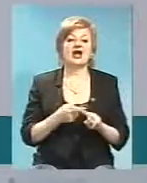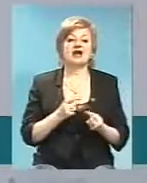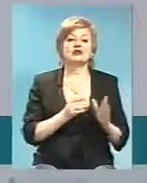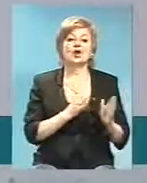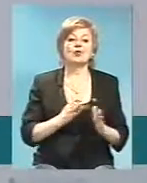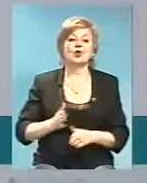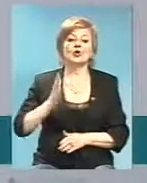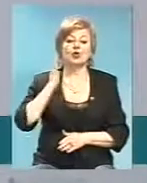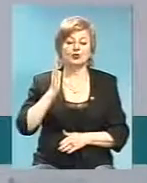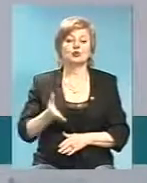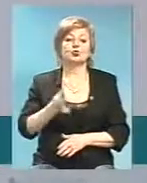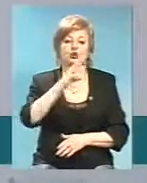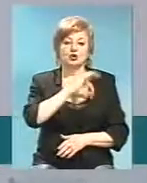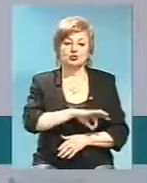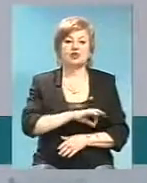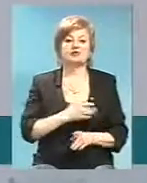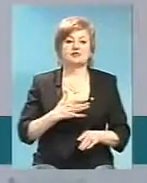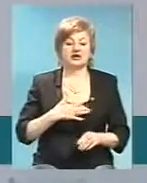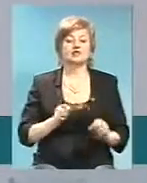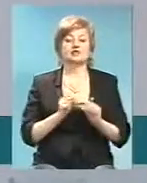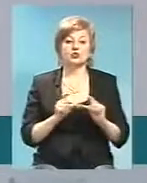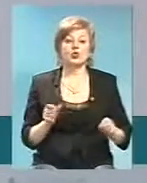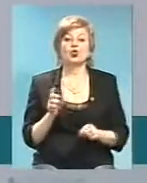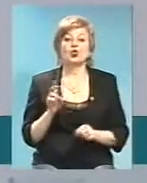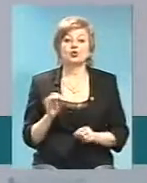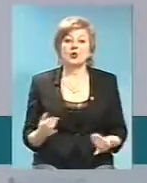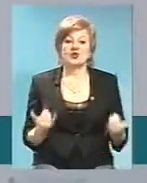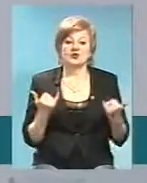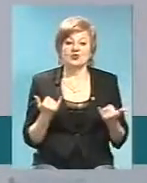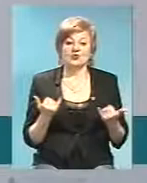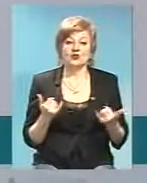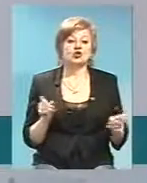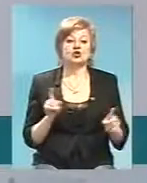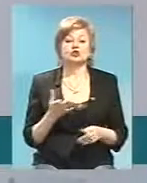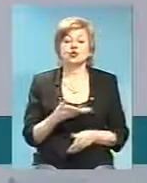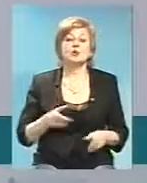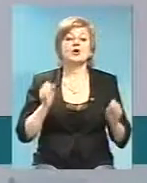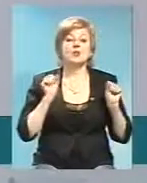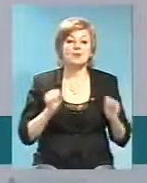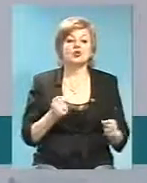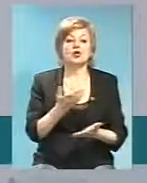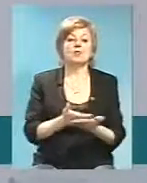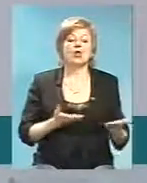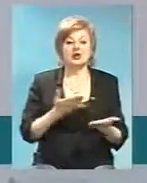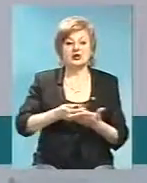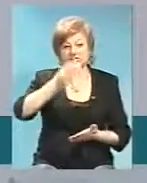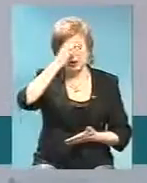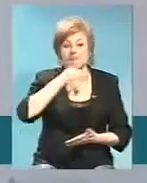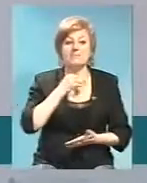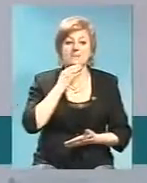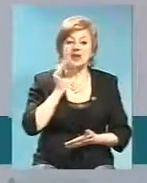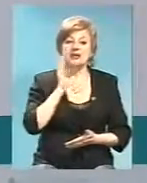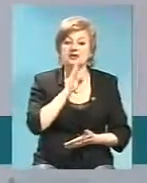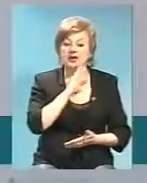порядок буде застосовано до наших закладів. Але на сьогодні, що ми можемо порекомендувати батькам?